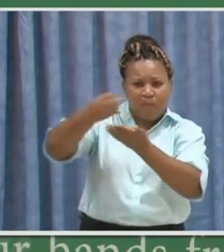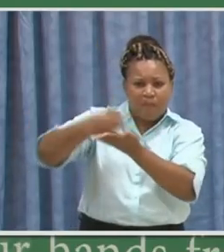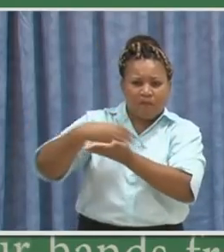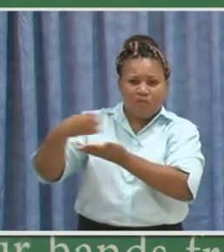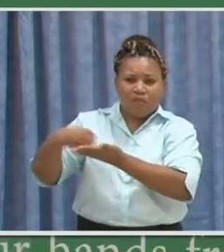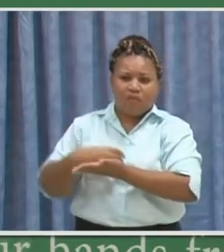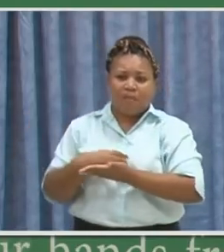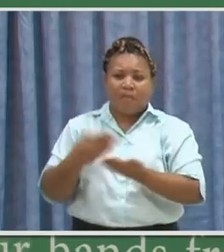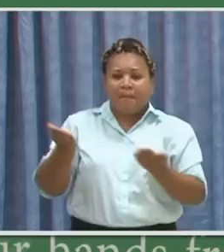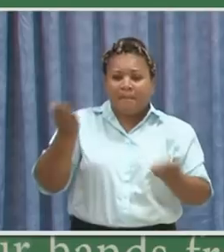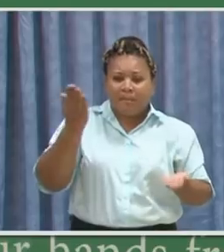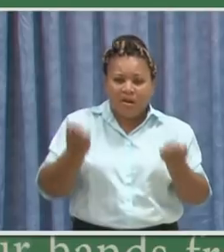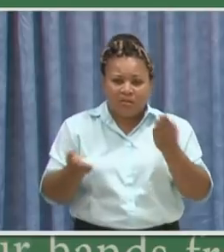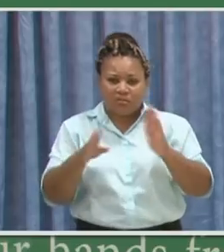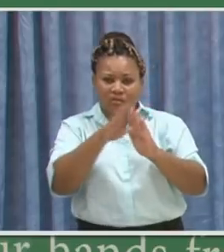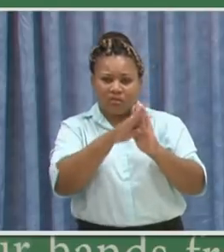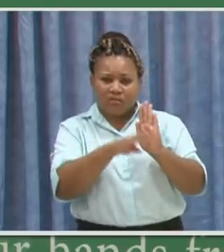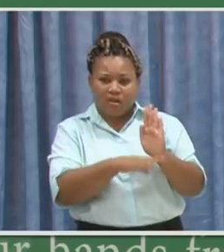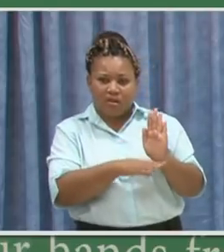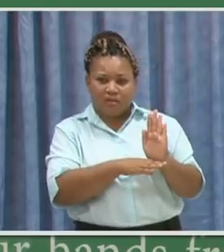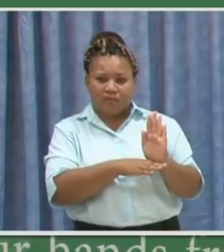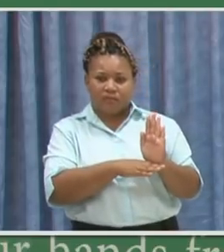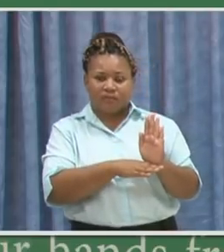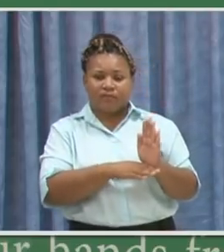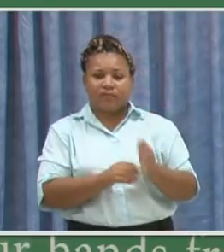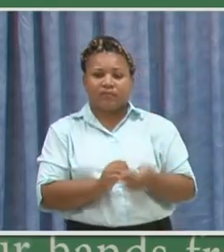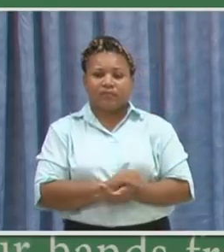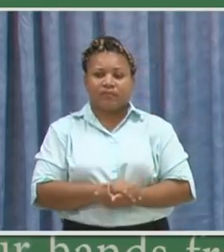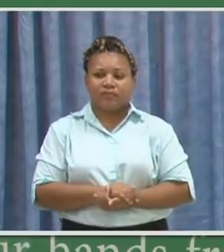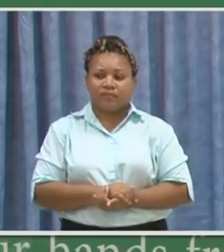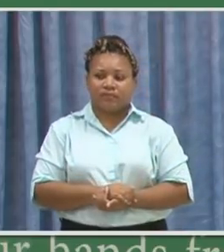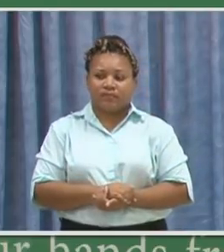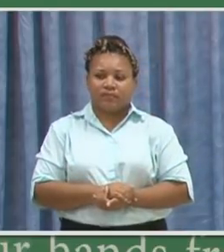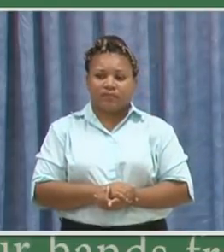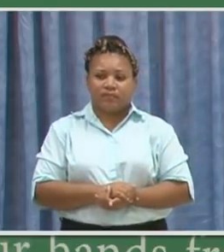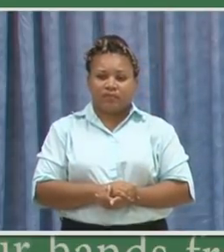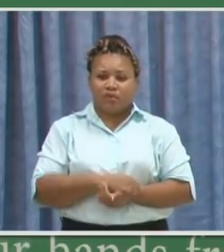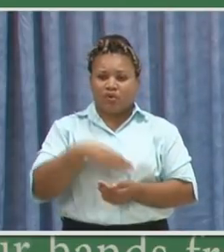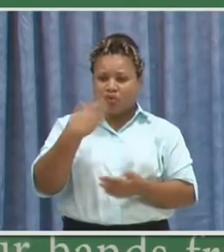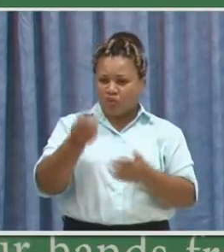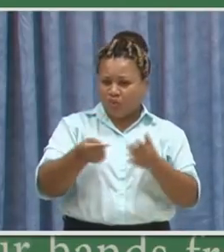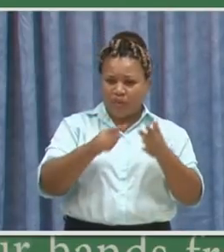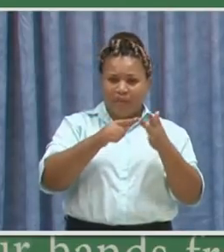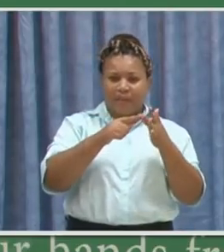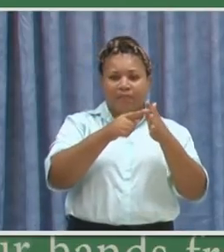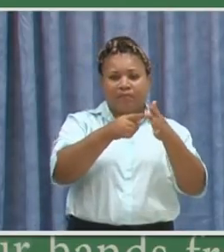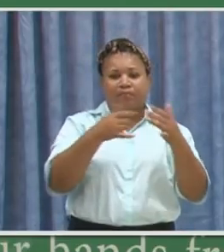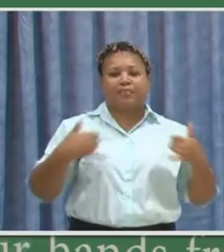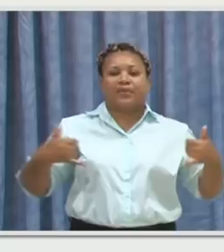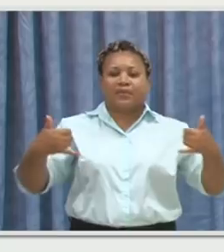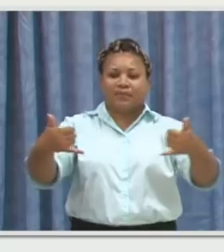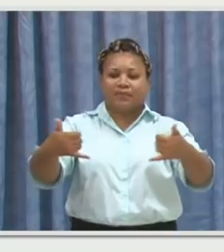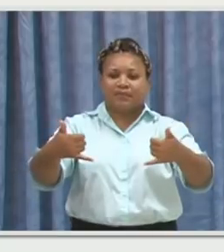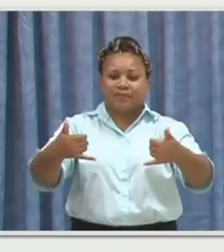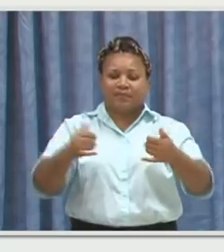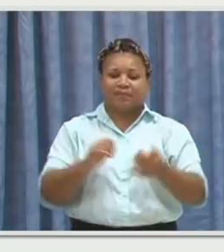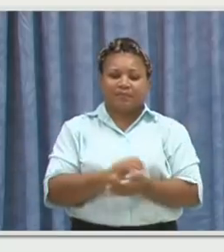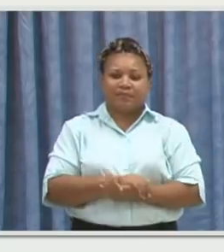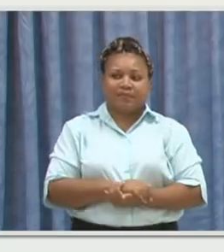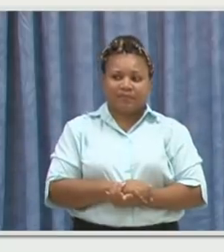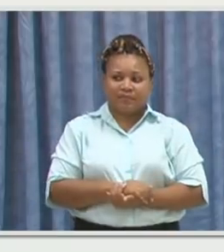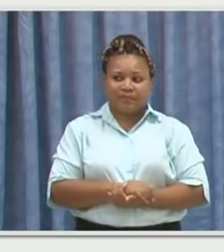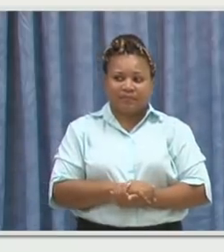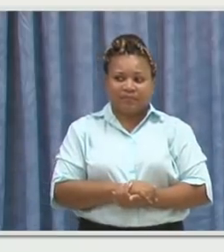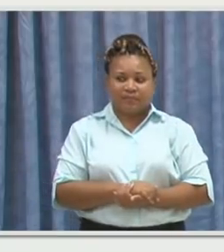qui balancée. Oui. Oh oui, tous les mercredis. Mais pour ça, à de mon